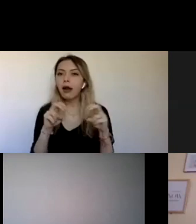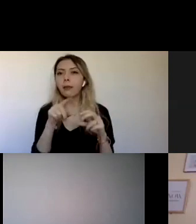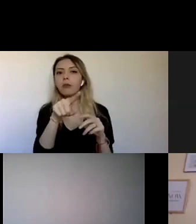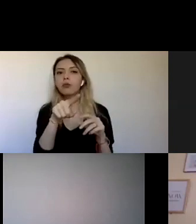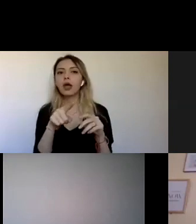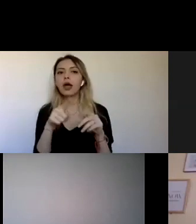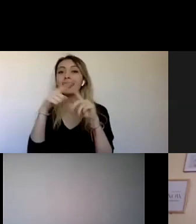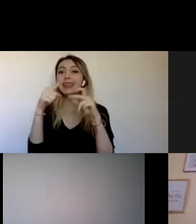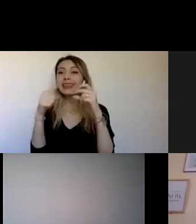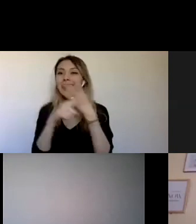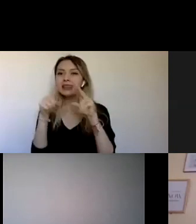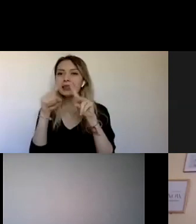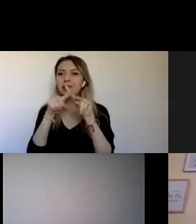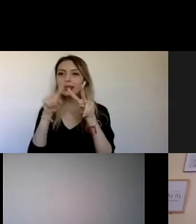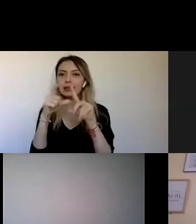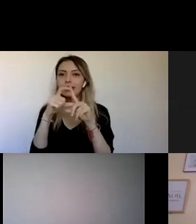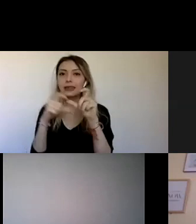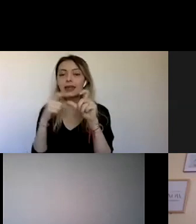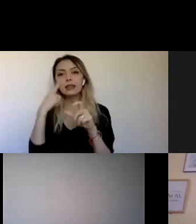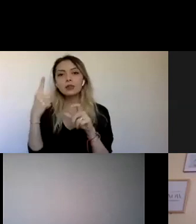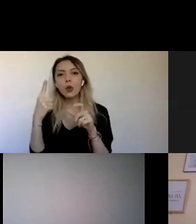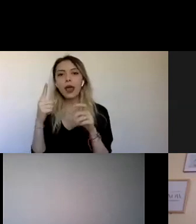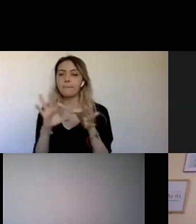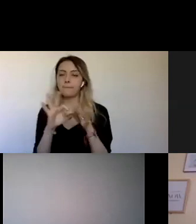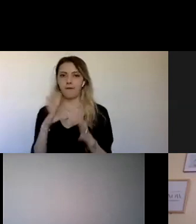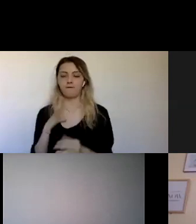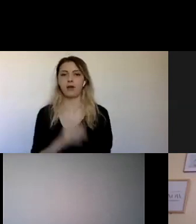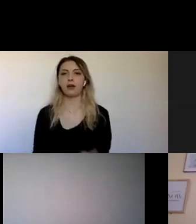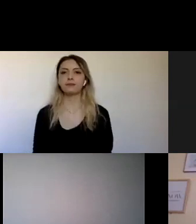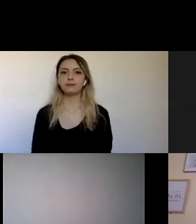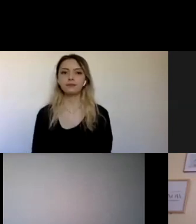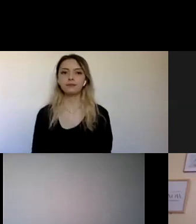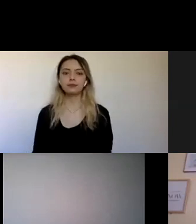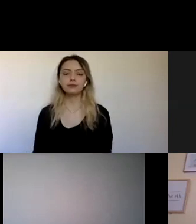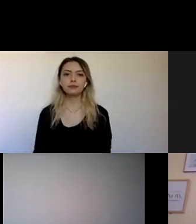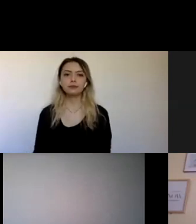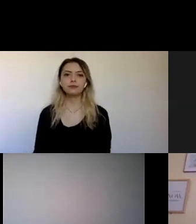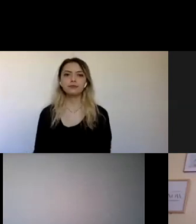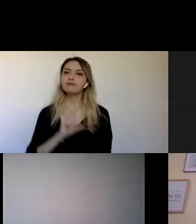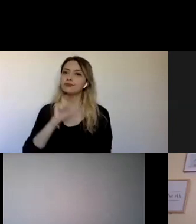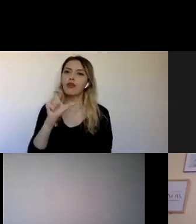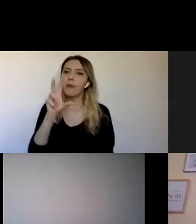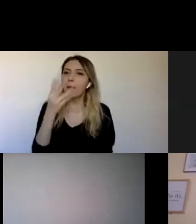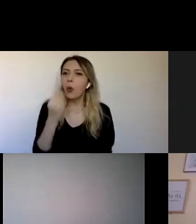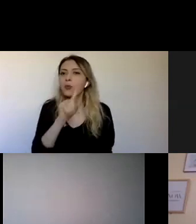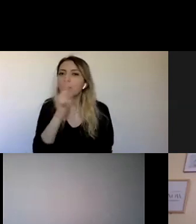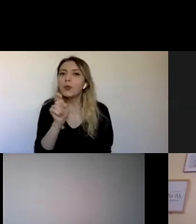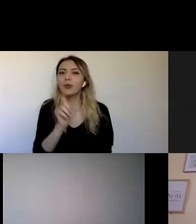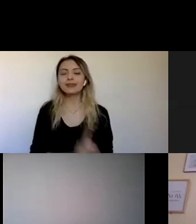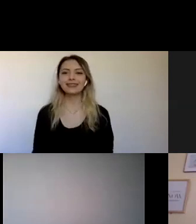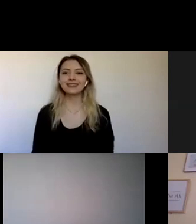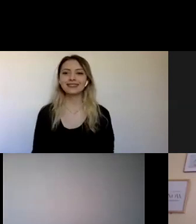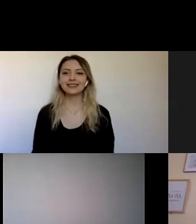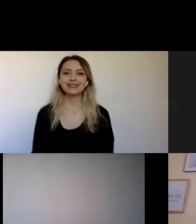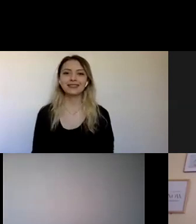buna göre belirliyor Google Alert. Umarım cevap verebilmişimdir diye düşünüyorum. Cevap veremediysem de belki soracağı